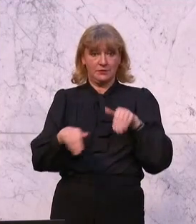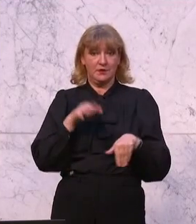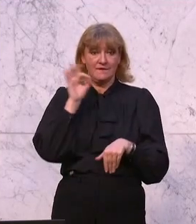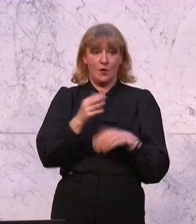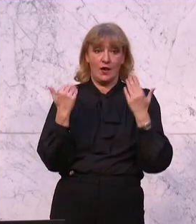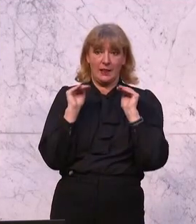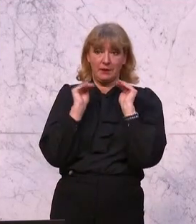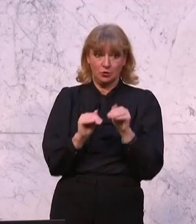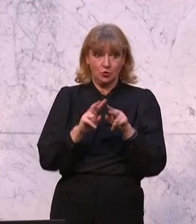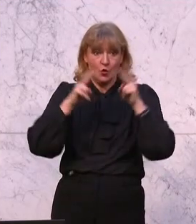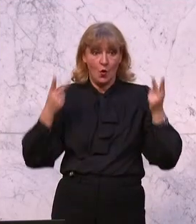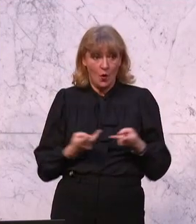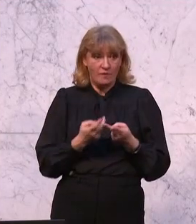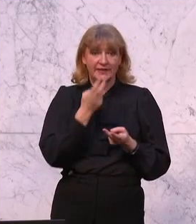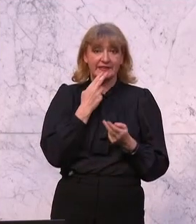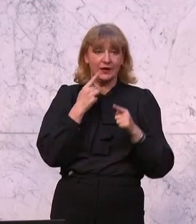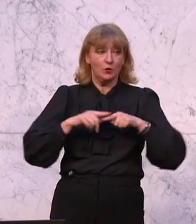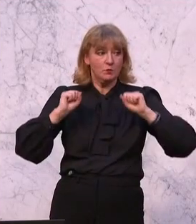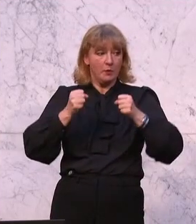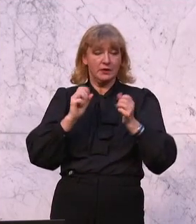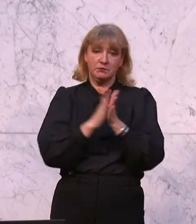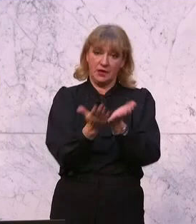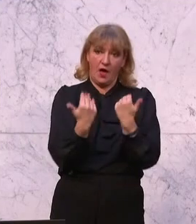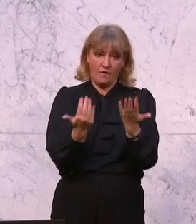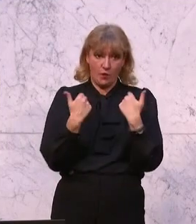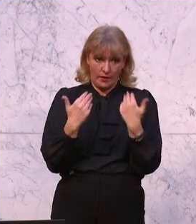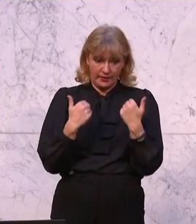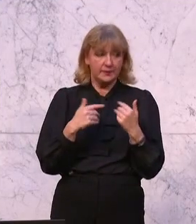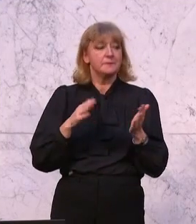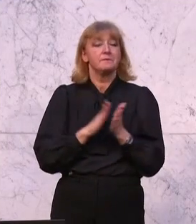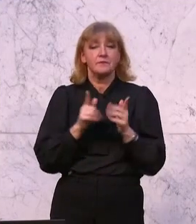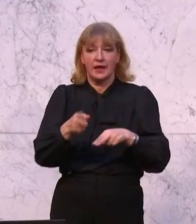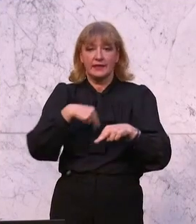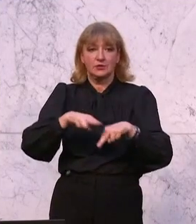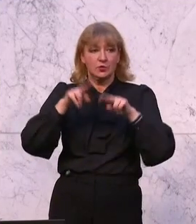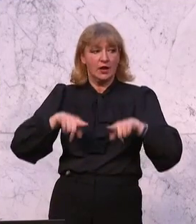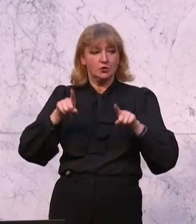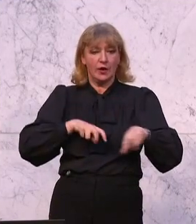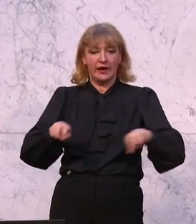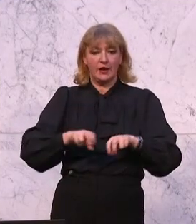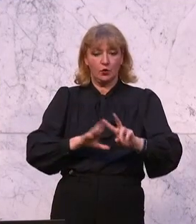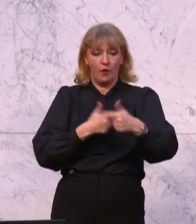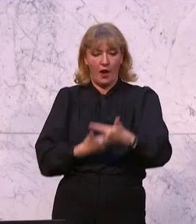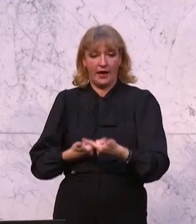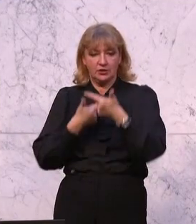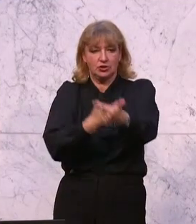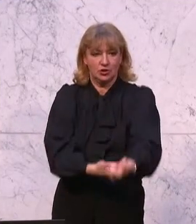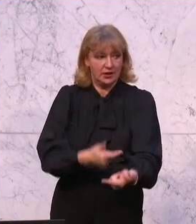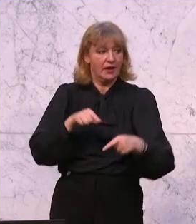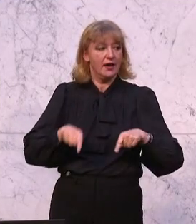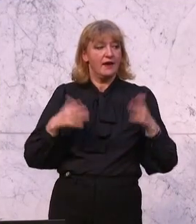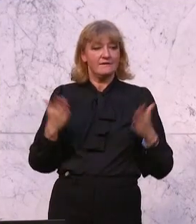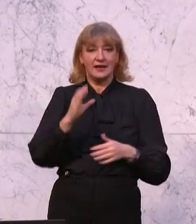für Klimaschutz, Umwelt, Energie, Mobilität wird aufgefordert, dem Nationalrat eine Regierungsvorlage zuzuleiten, mit der